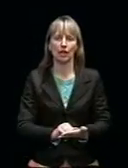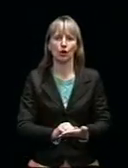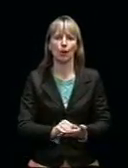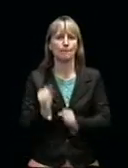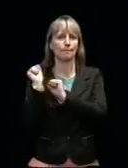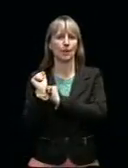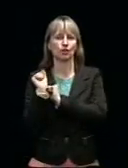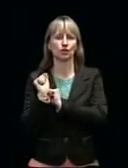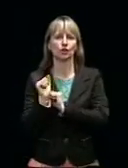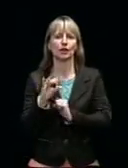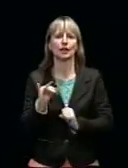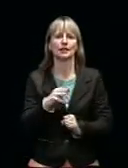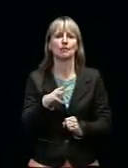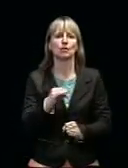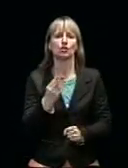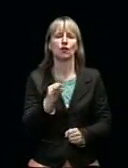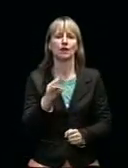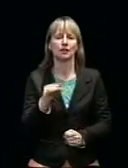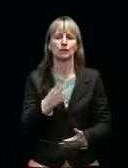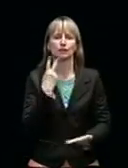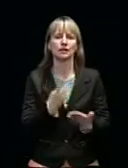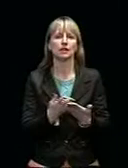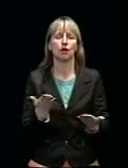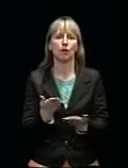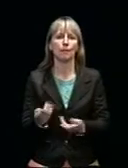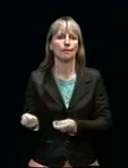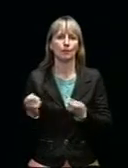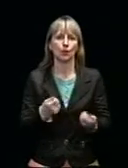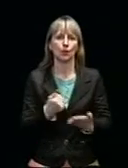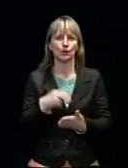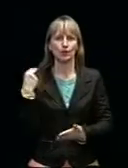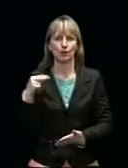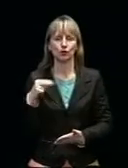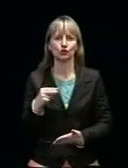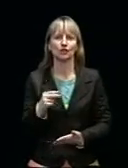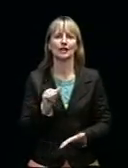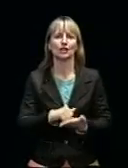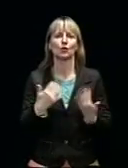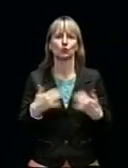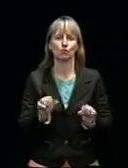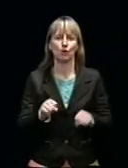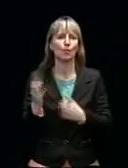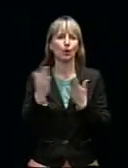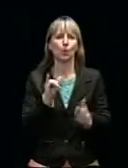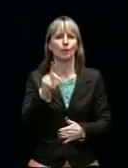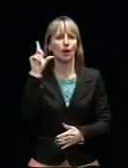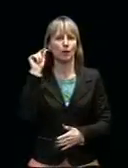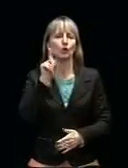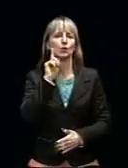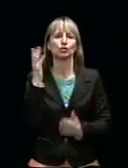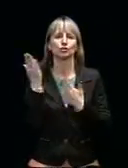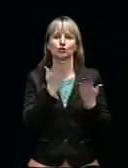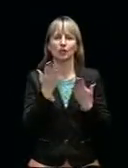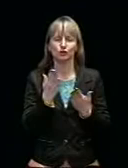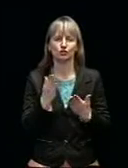«Мішечок. Історії мішковинки», із презентацією якої прибув до Запоріжжя. Книгу вже можна почитати у бібліотеці «Юний